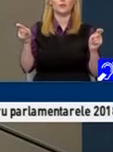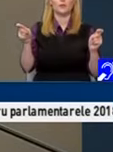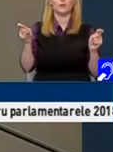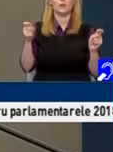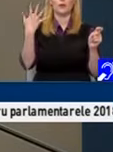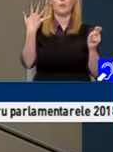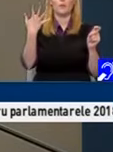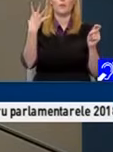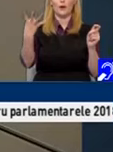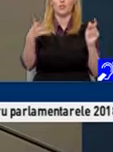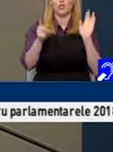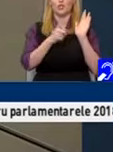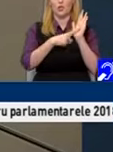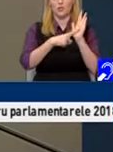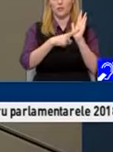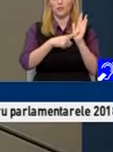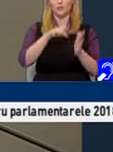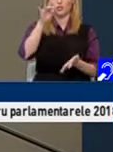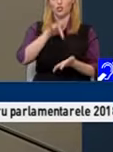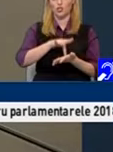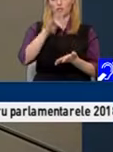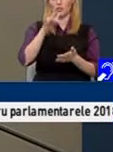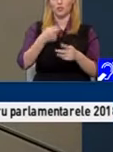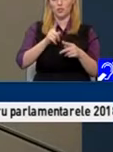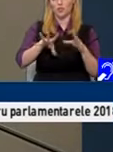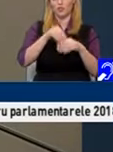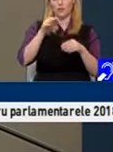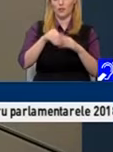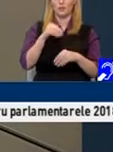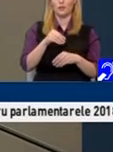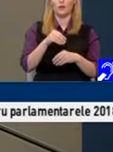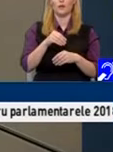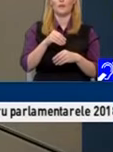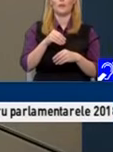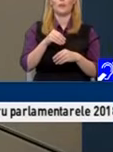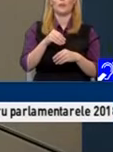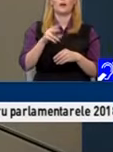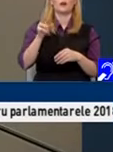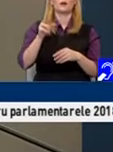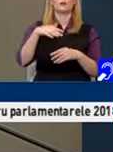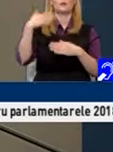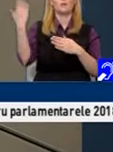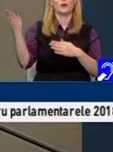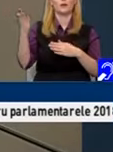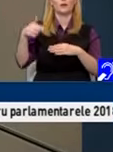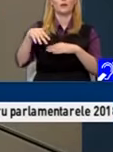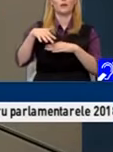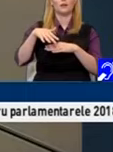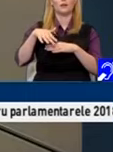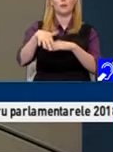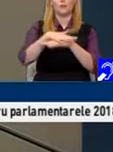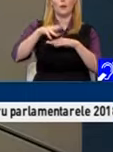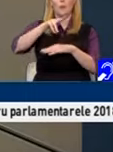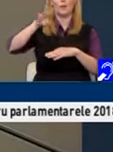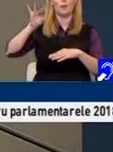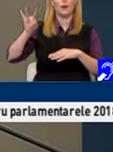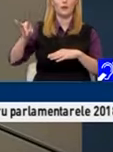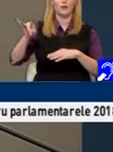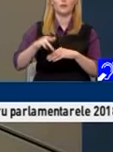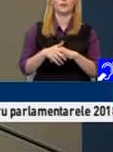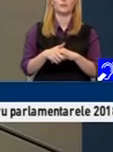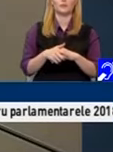46 de circumscripții uninominale. Pentru reprezentarea teritoriilor din stânga Nistrului aflat temporar în afara